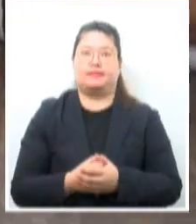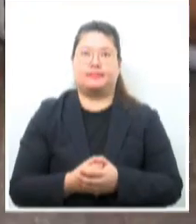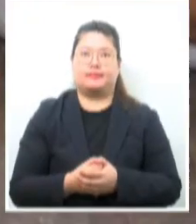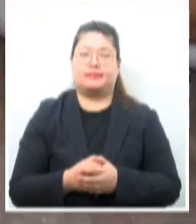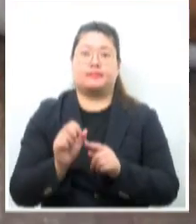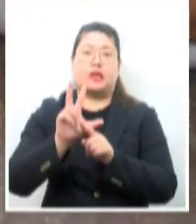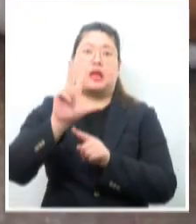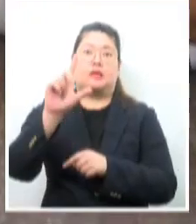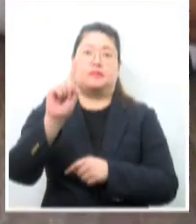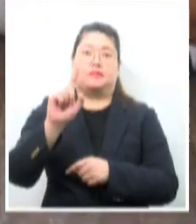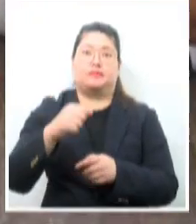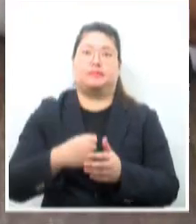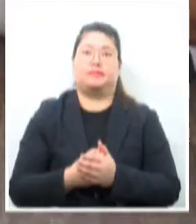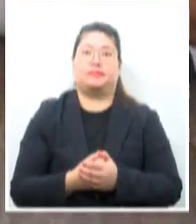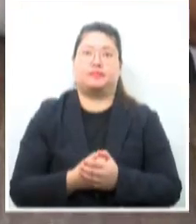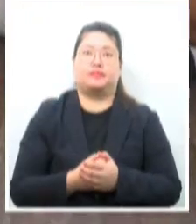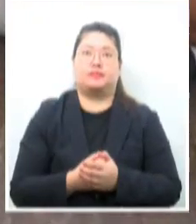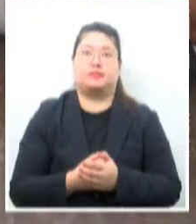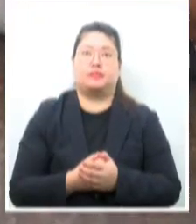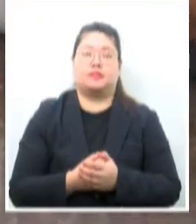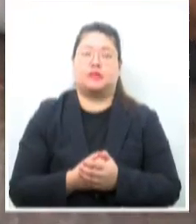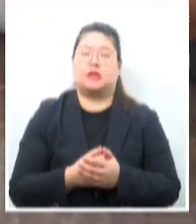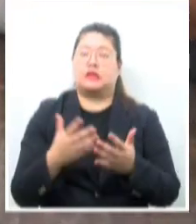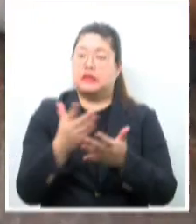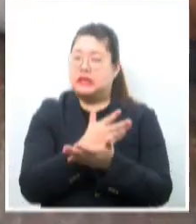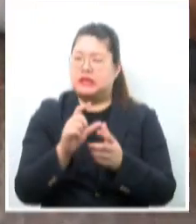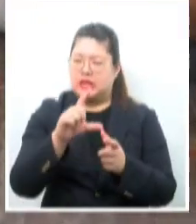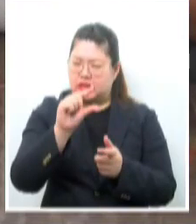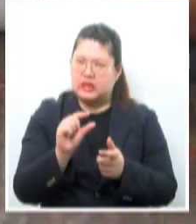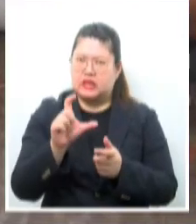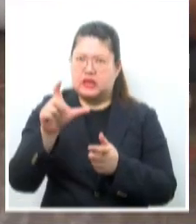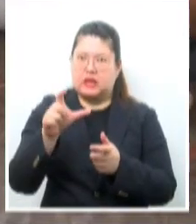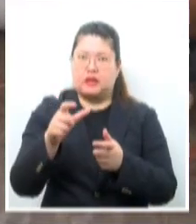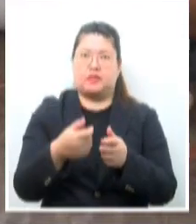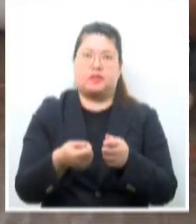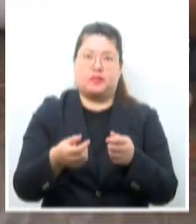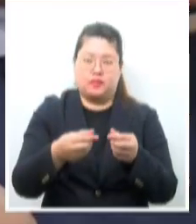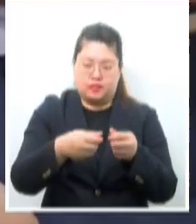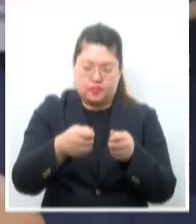ขั้นตอนที่3นำดอกหญ้าที่แยกไว้มาขึ้นวางบนหัวไม้กวาดค่ะ